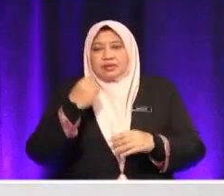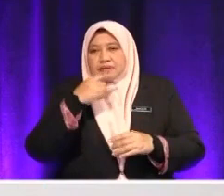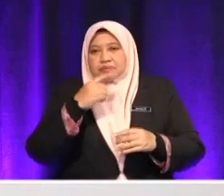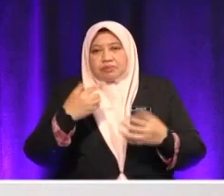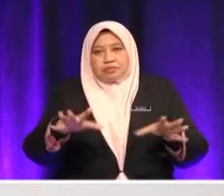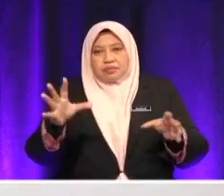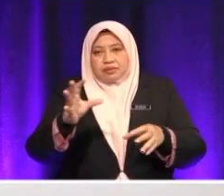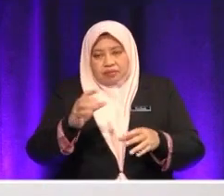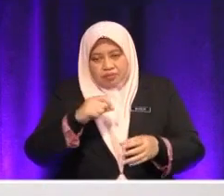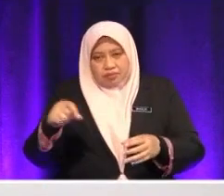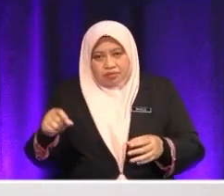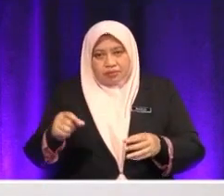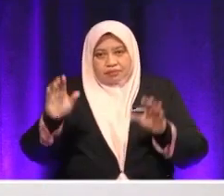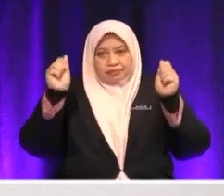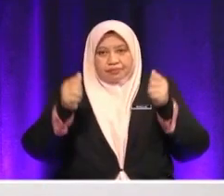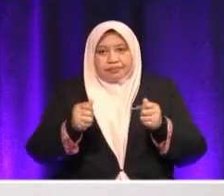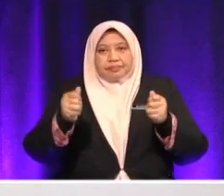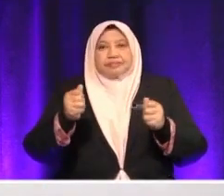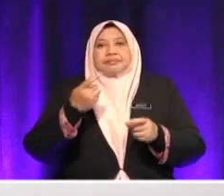angkat jawaban